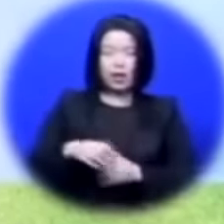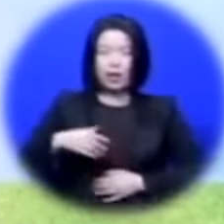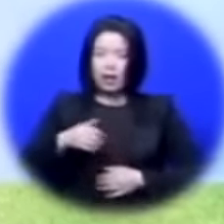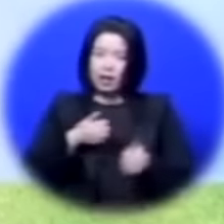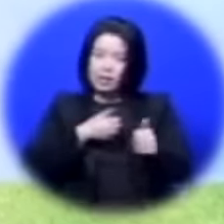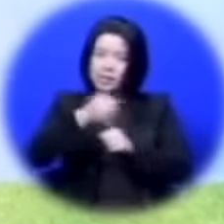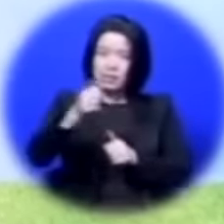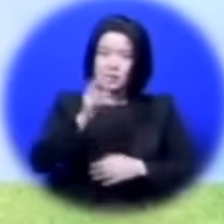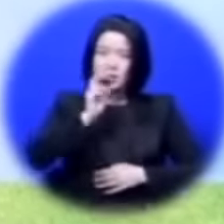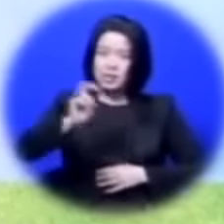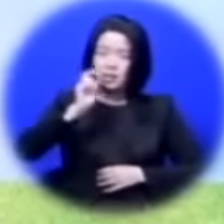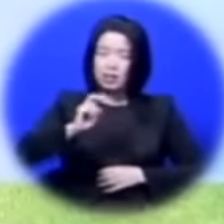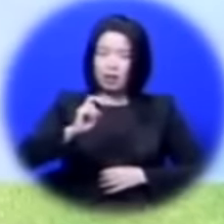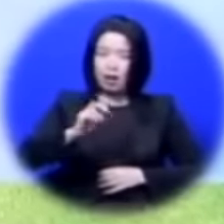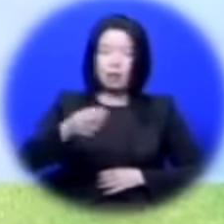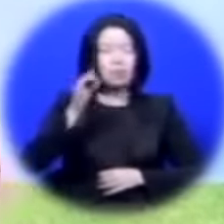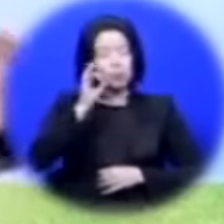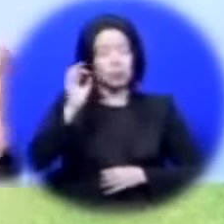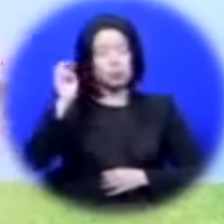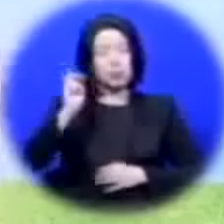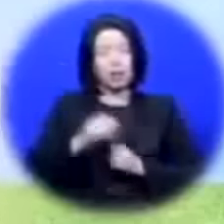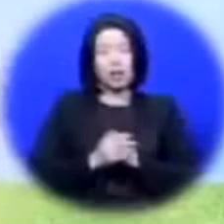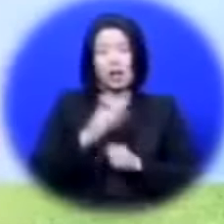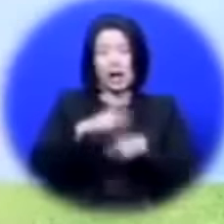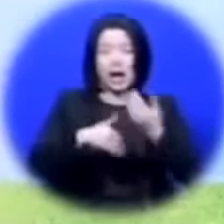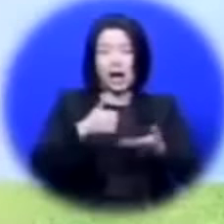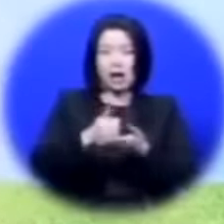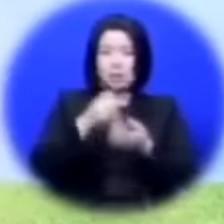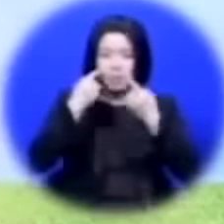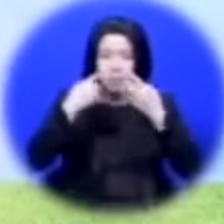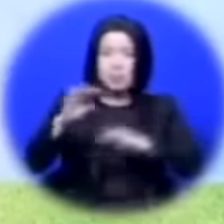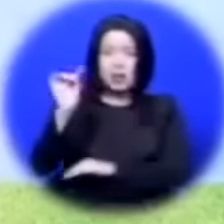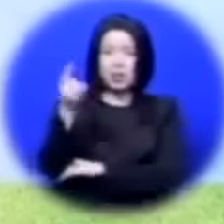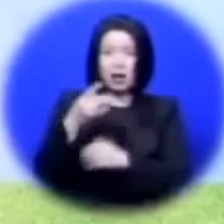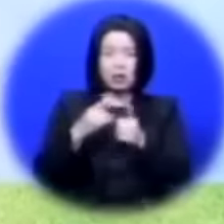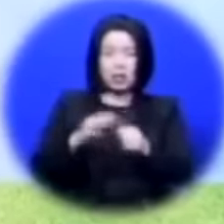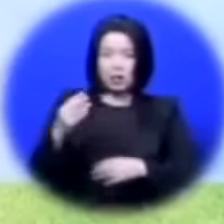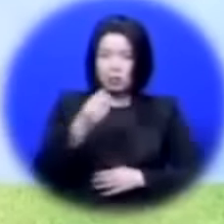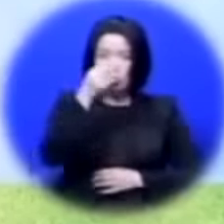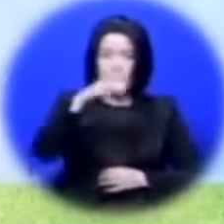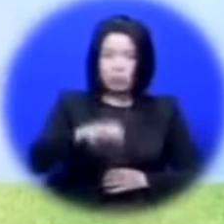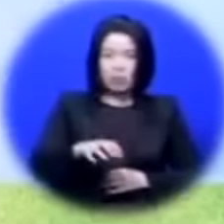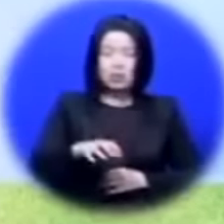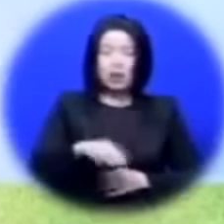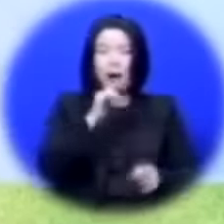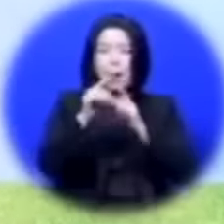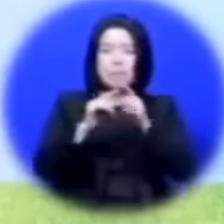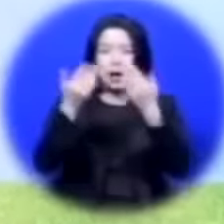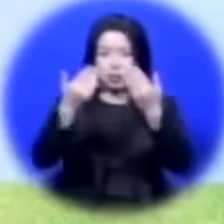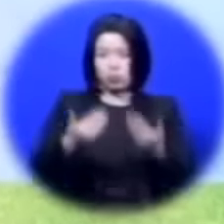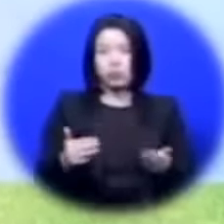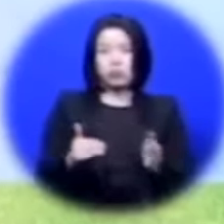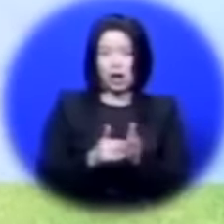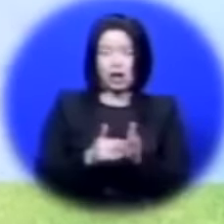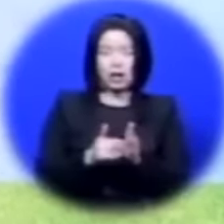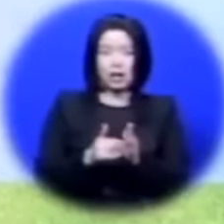격파하고를 하나님이 분명히 다에게 성소에서 말씀을